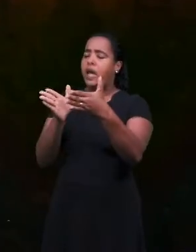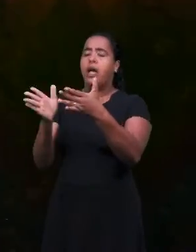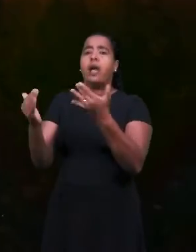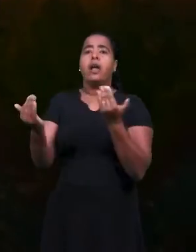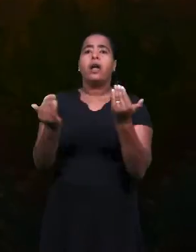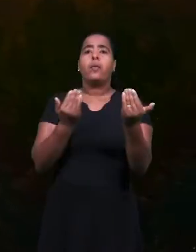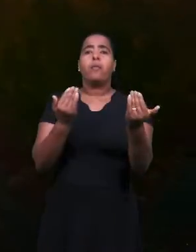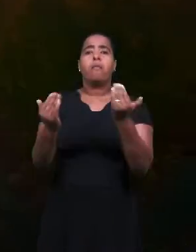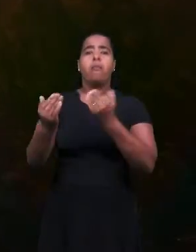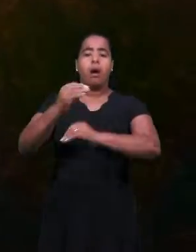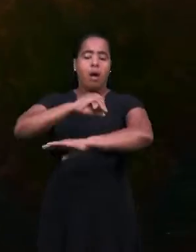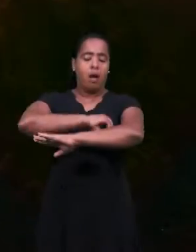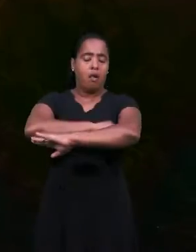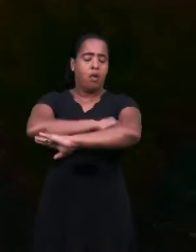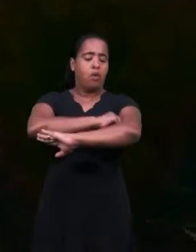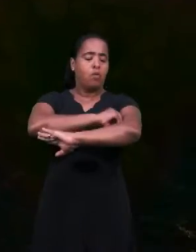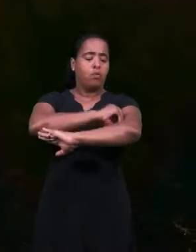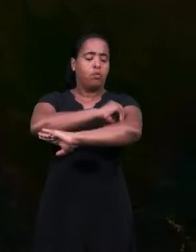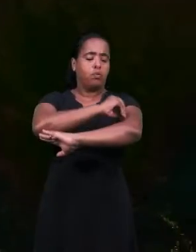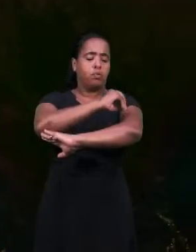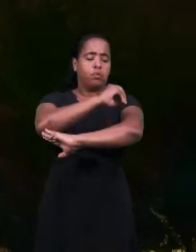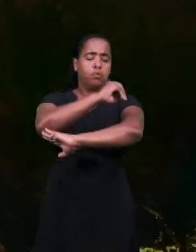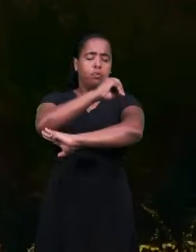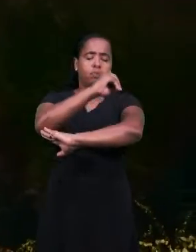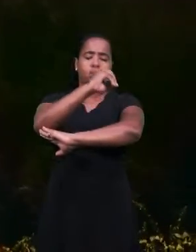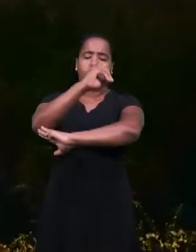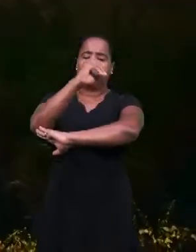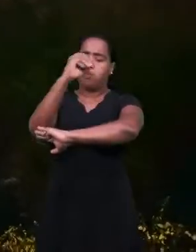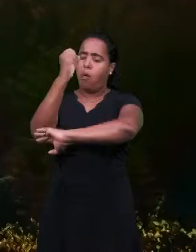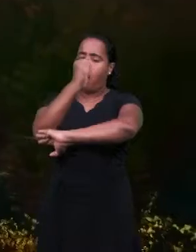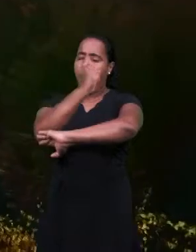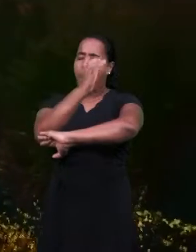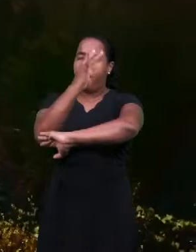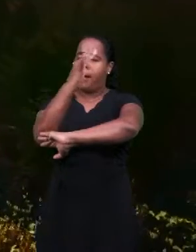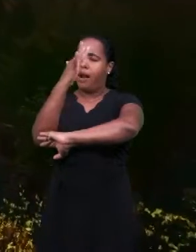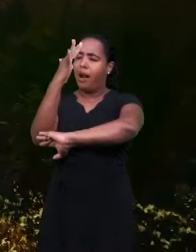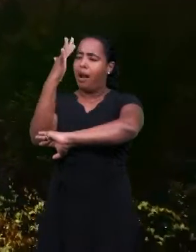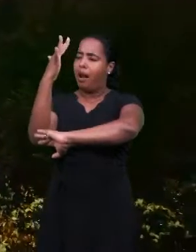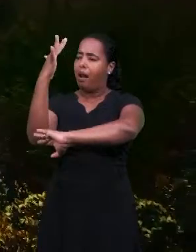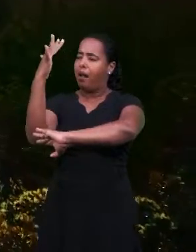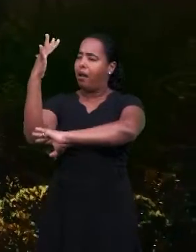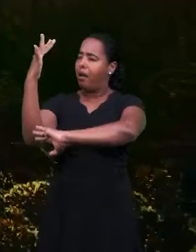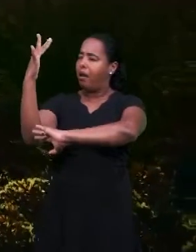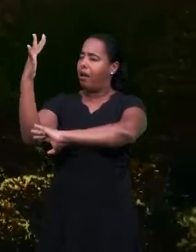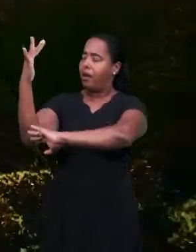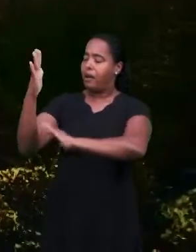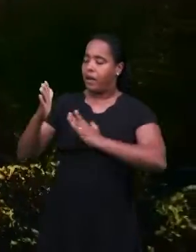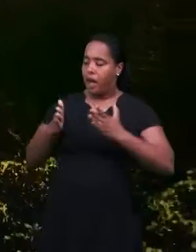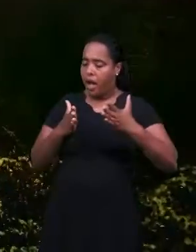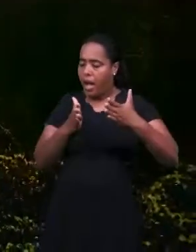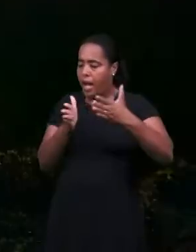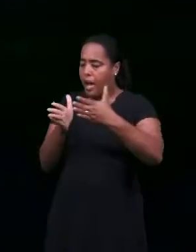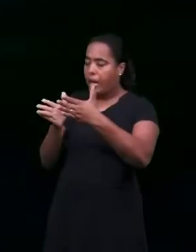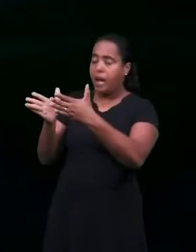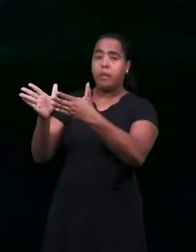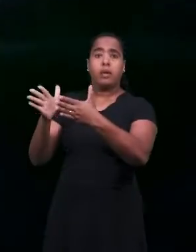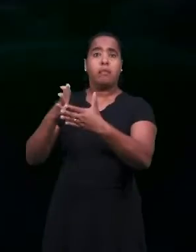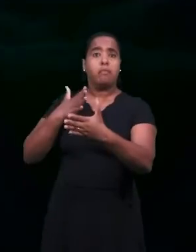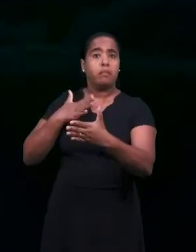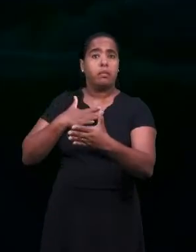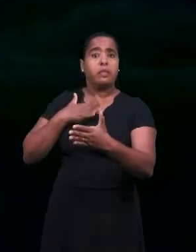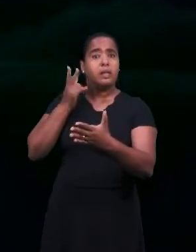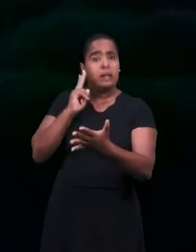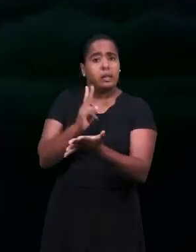Как свет зари, с каждым мгновением путь мой становится все светлее и ярче.